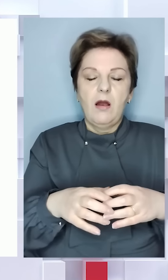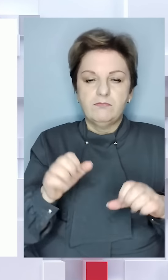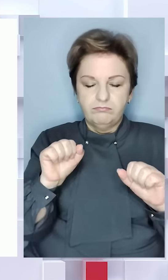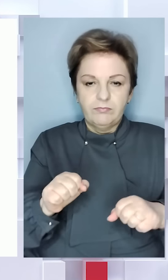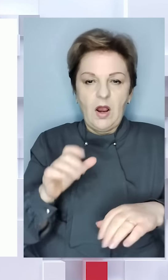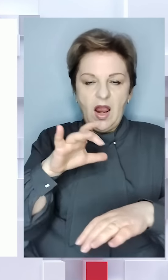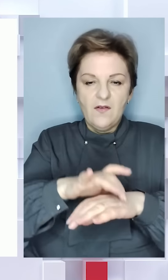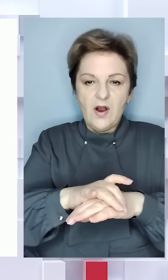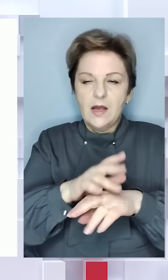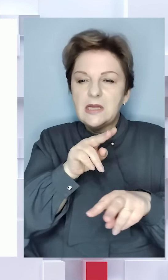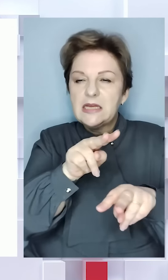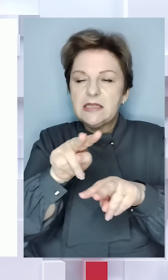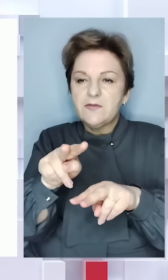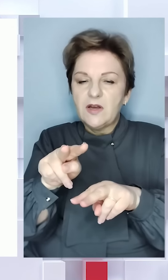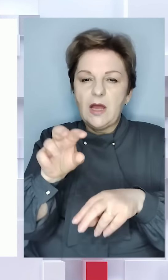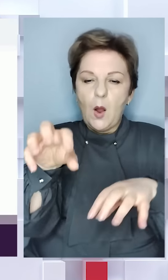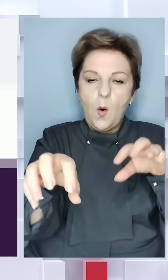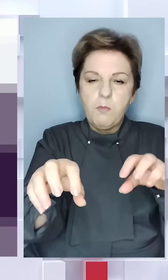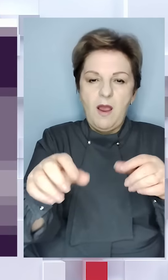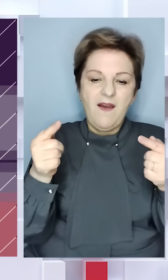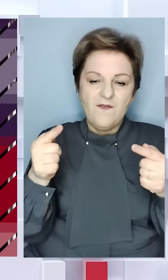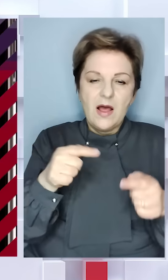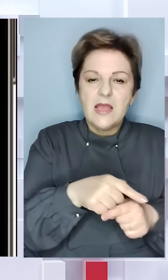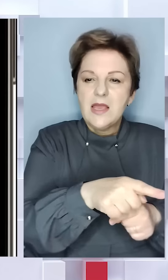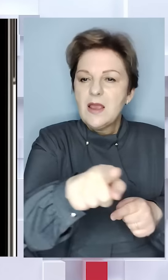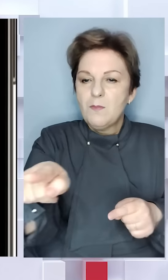відстежувати об'єкти на великій площі.